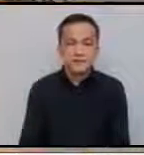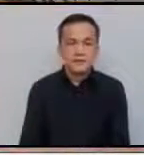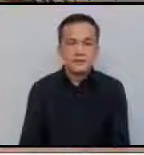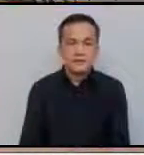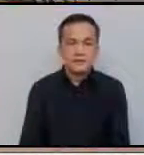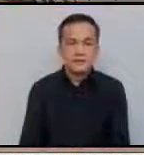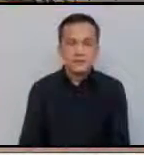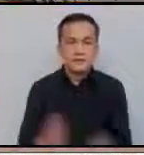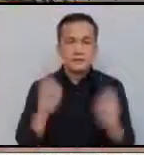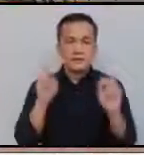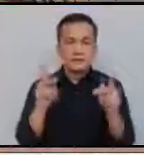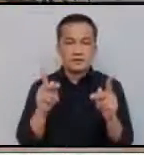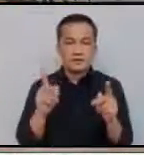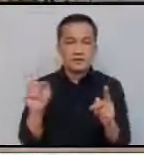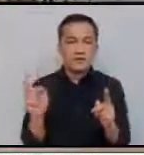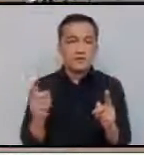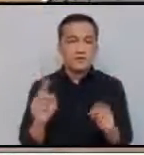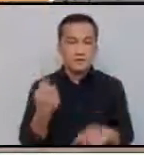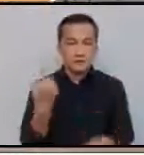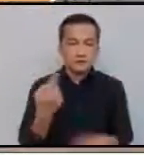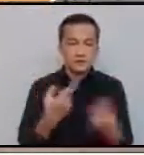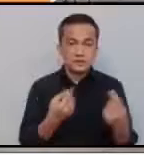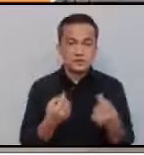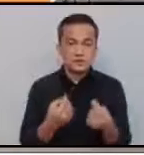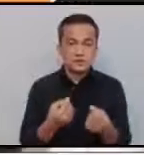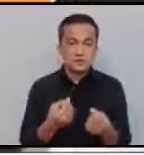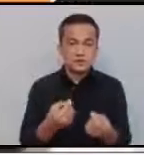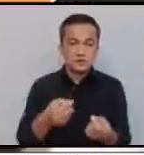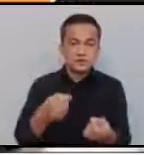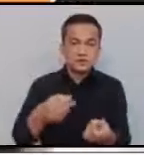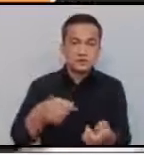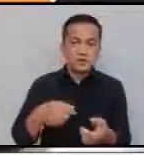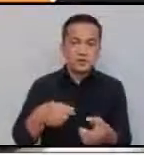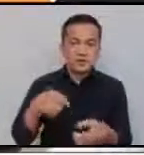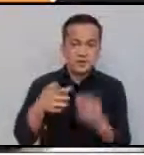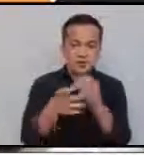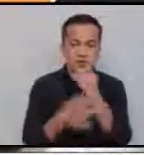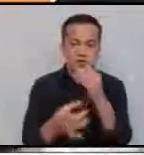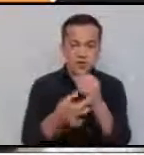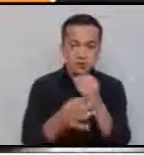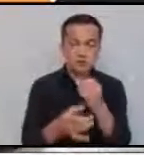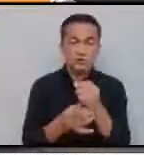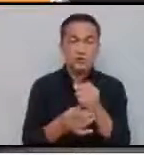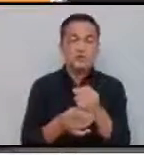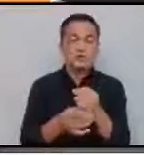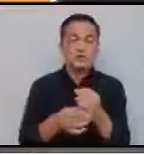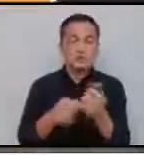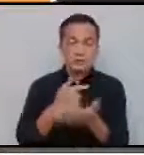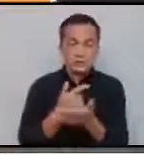Okay, una natin gagawin ay magigisa po tayo ng ating bawang at ng sibuyas.